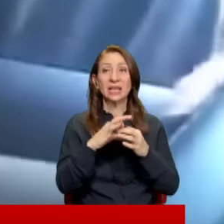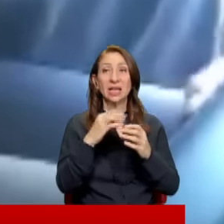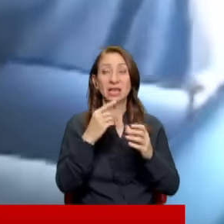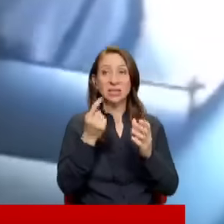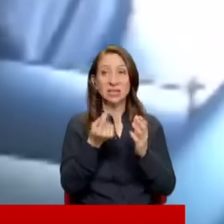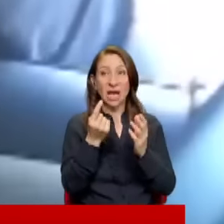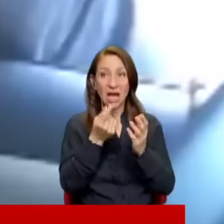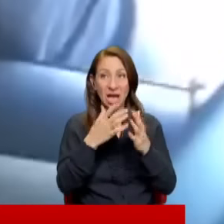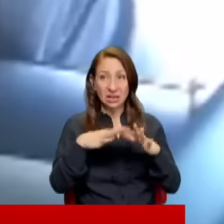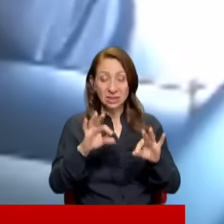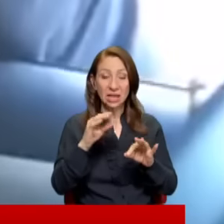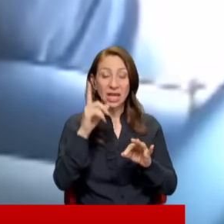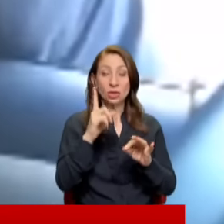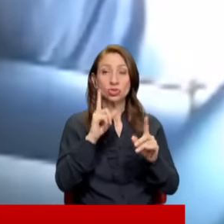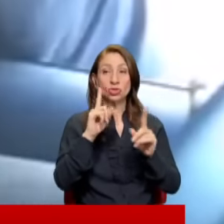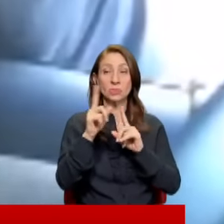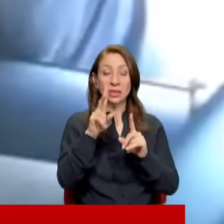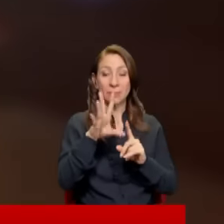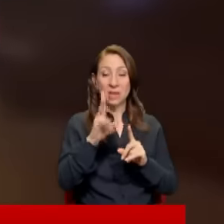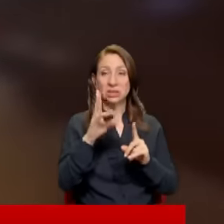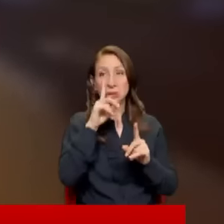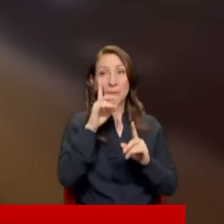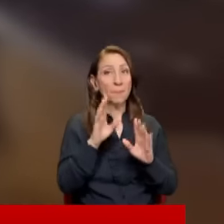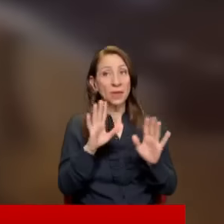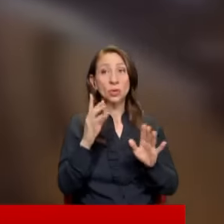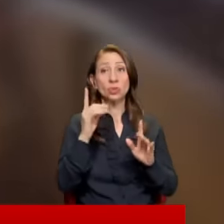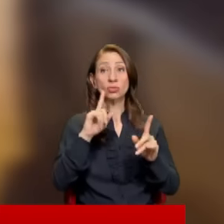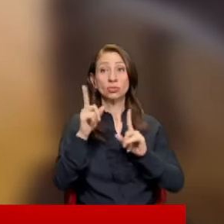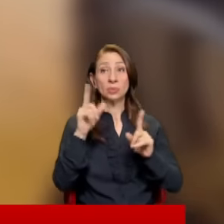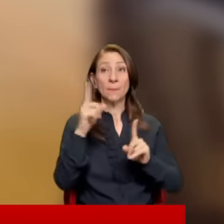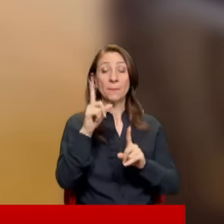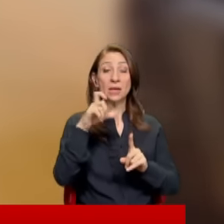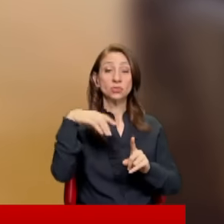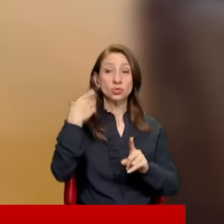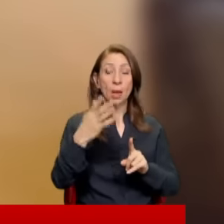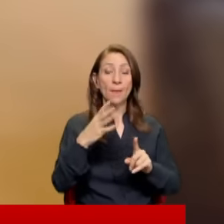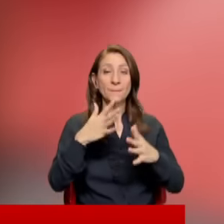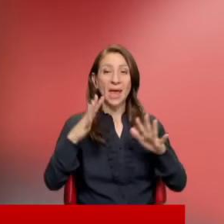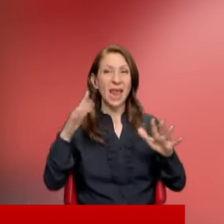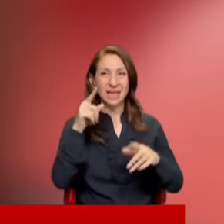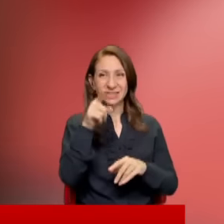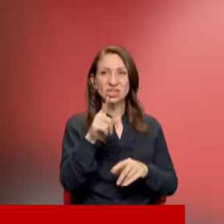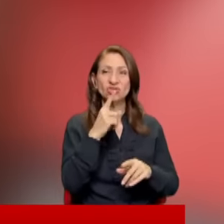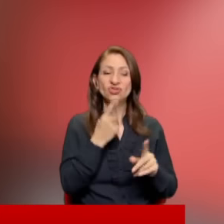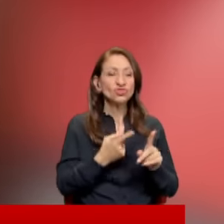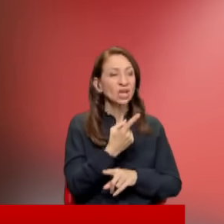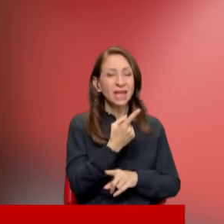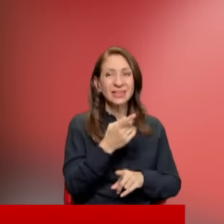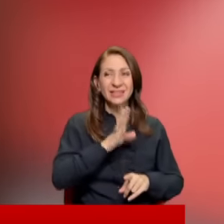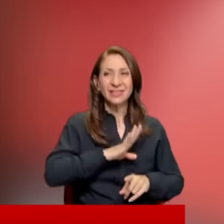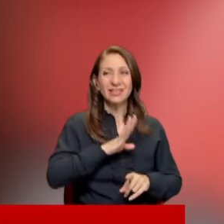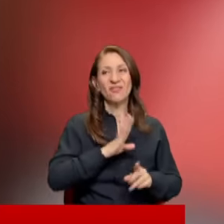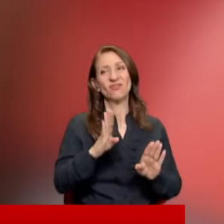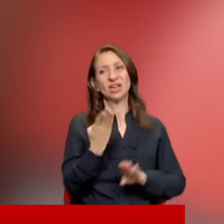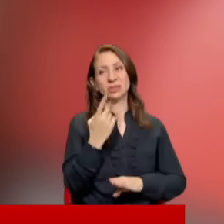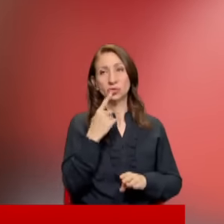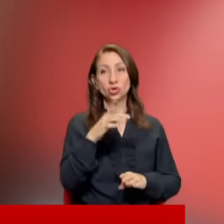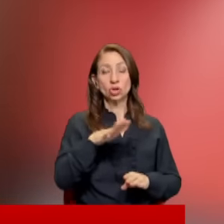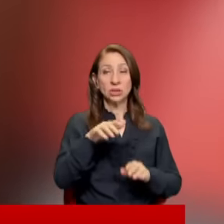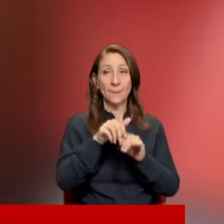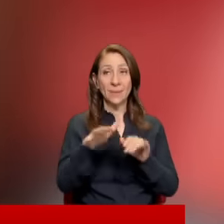Hazırlandı ilk duruşmada 25 Nisan'da Görüldü duruşmadan bir ay sonra parlak Şikayetini geri çektiğini duyurdu sosyal